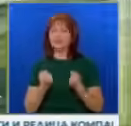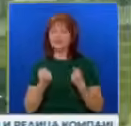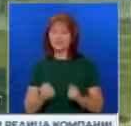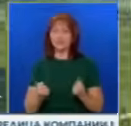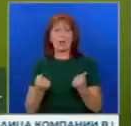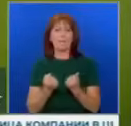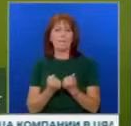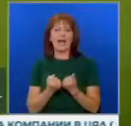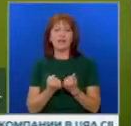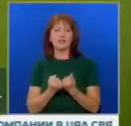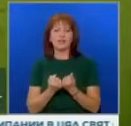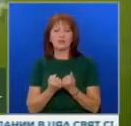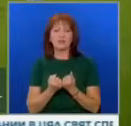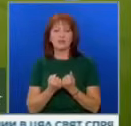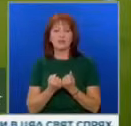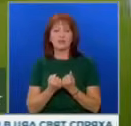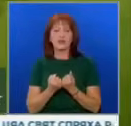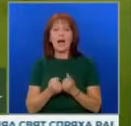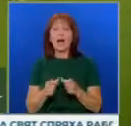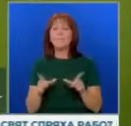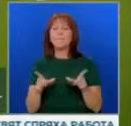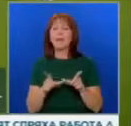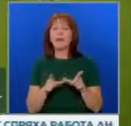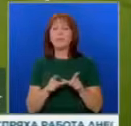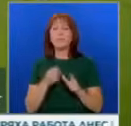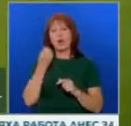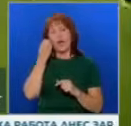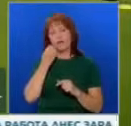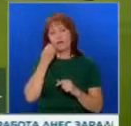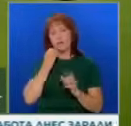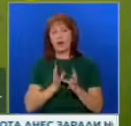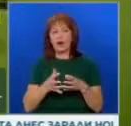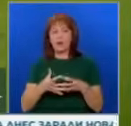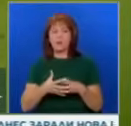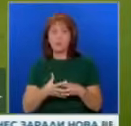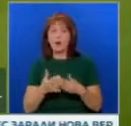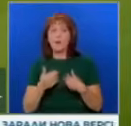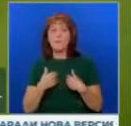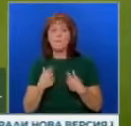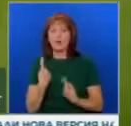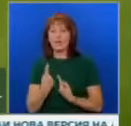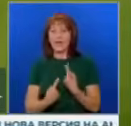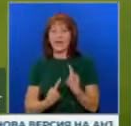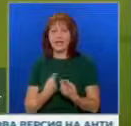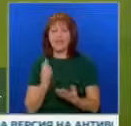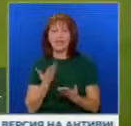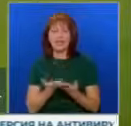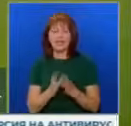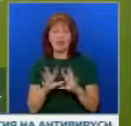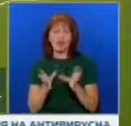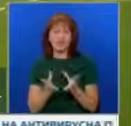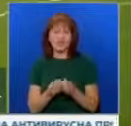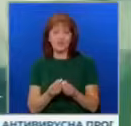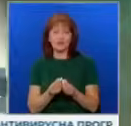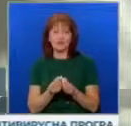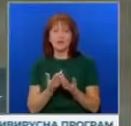матч. Марибор е добър отбор, али мои играчи са дали всичко на терен. Показахме